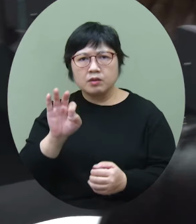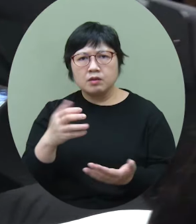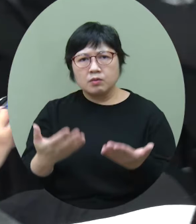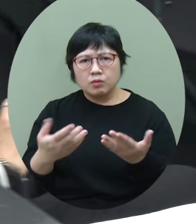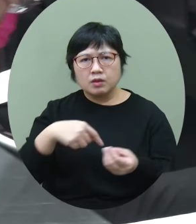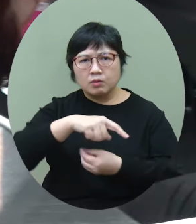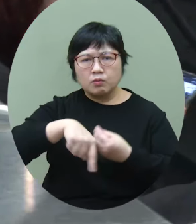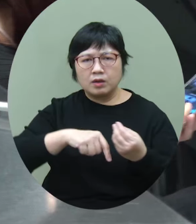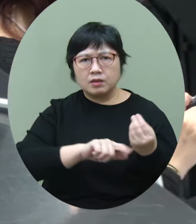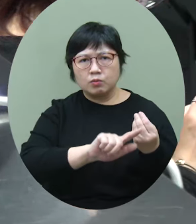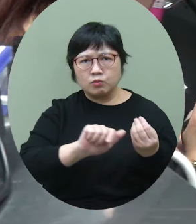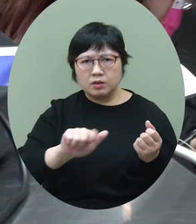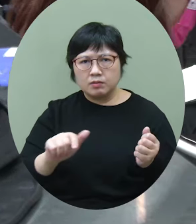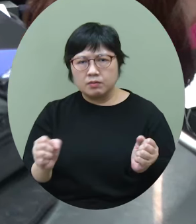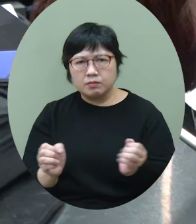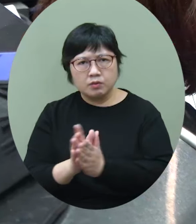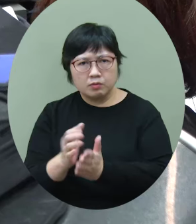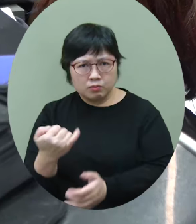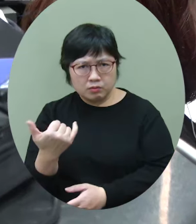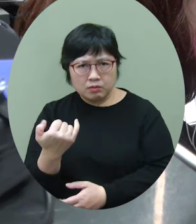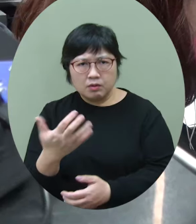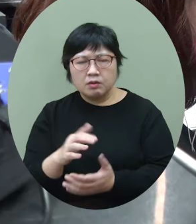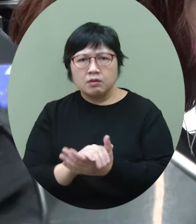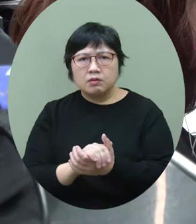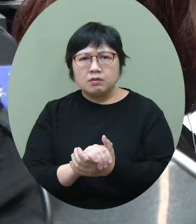的污染呢？其實即雖然現在